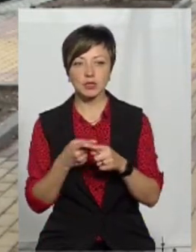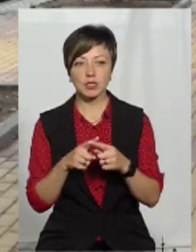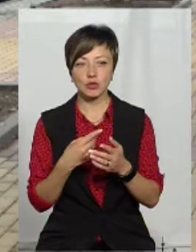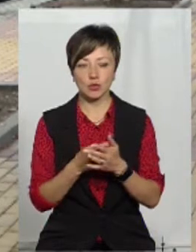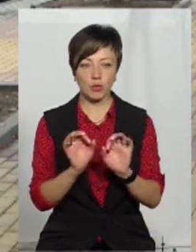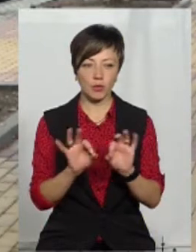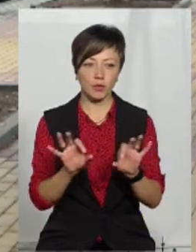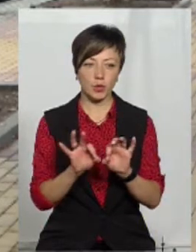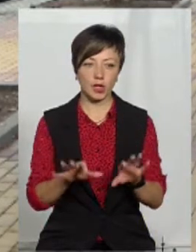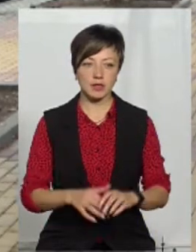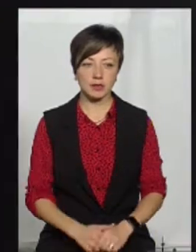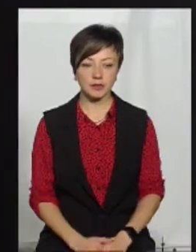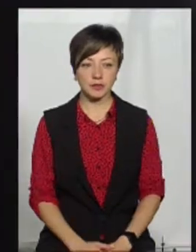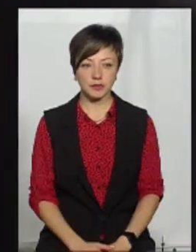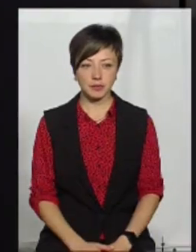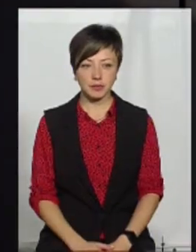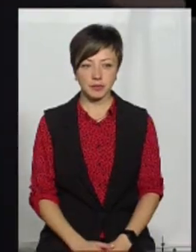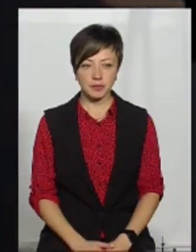хай, будь ласка, Віктор Анатолійович пояснить.